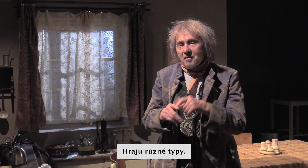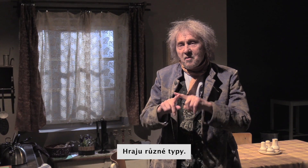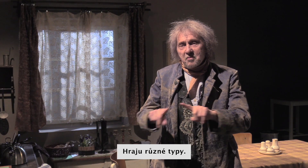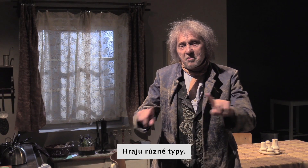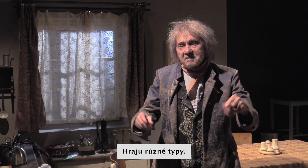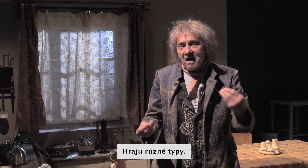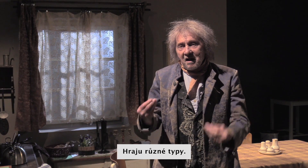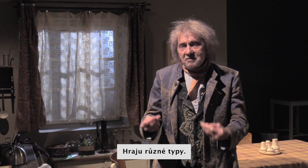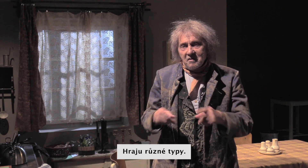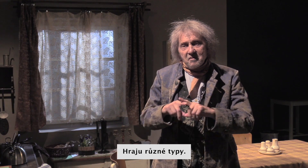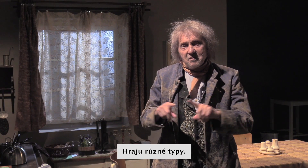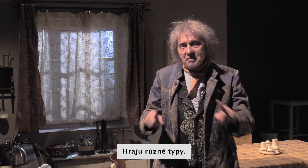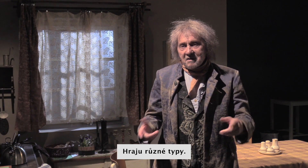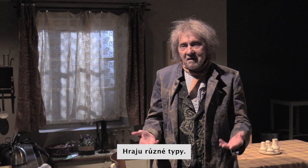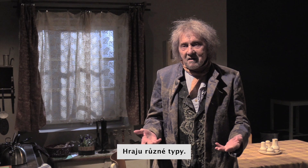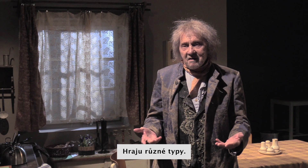Hraju různé typy.